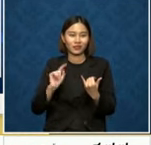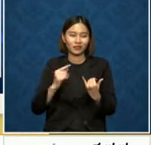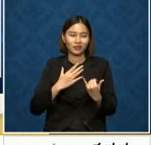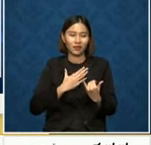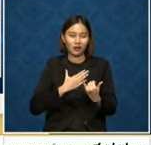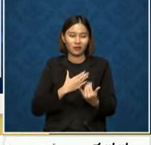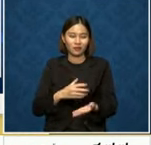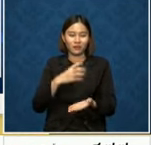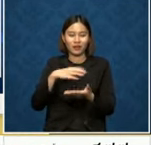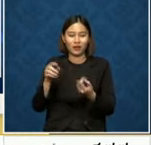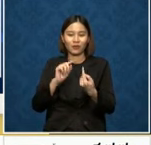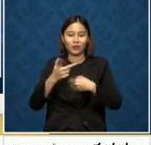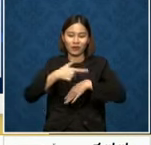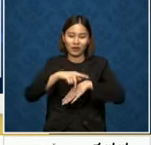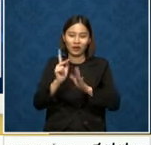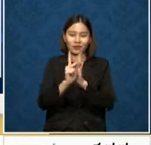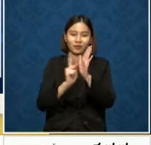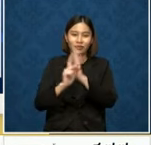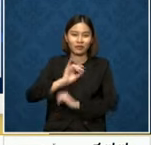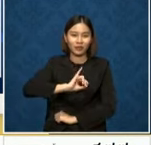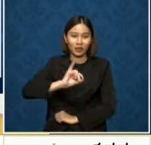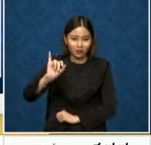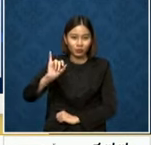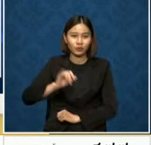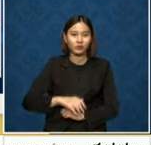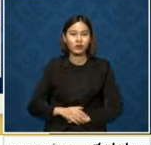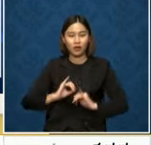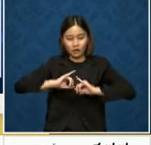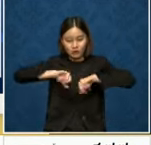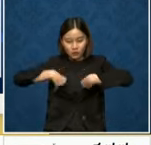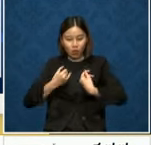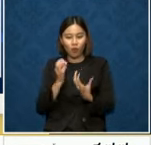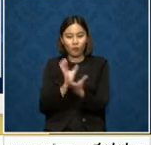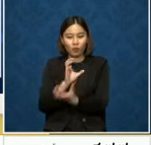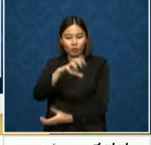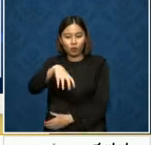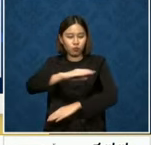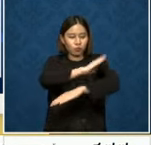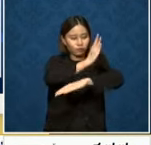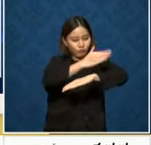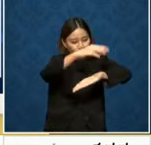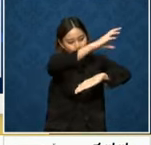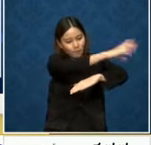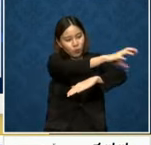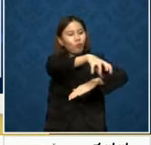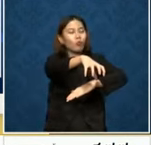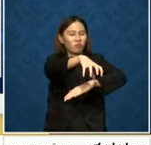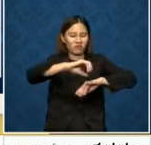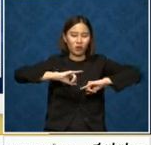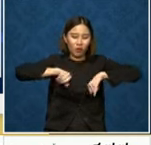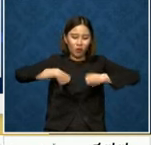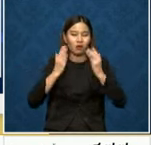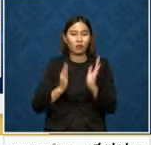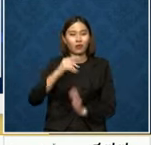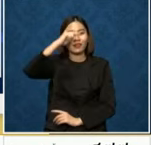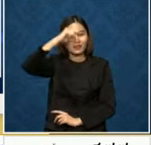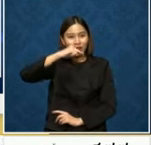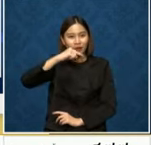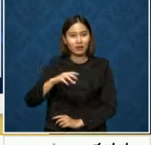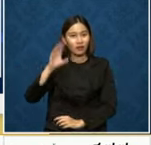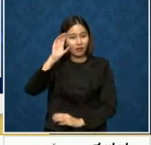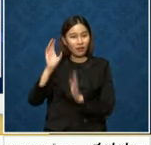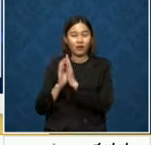รียนท่านประธานว่าทำให้มันถูกกฎหมายครับไอ้เจ้าของบ่อนที่ริมชายแดนเราเนี่ยคนไทยทั้งนั้นนี่ฮะส